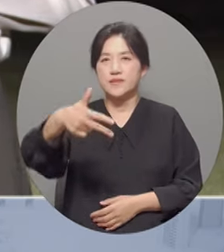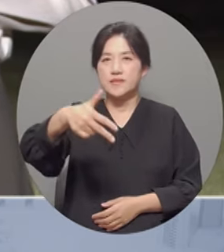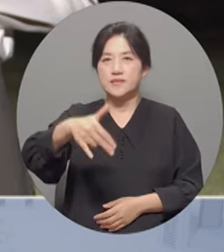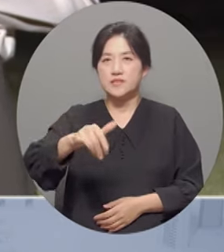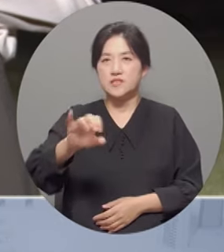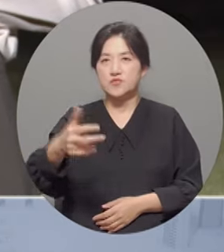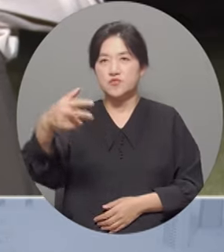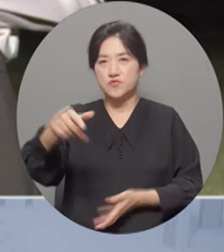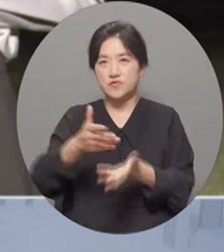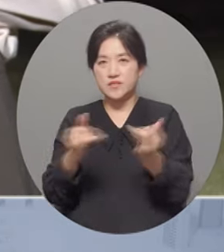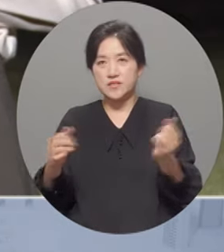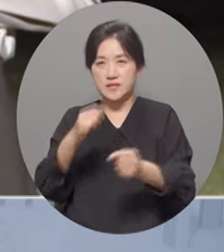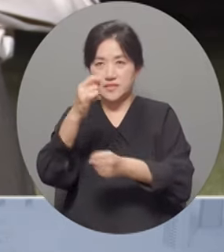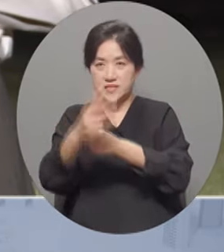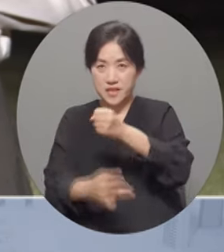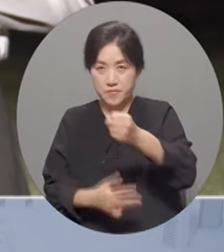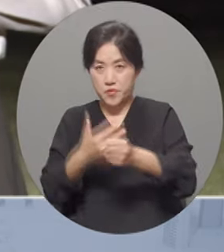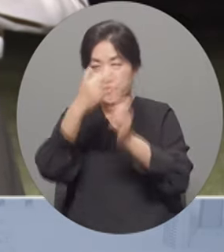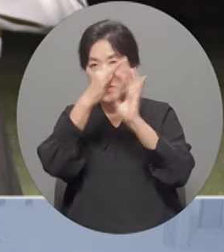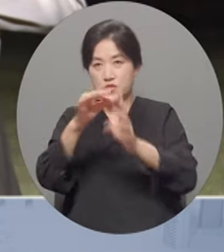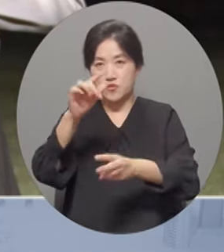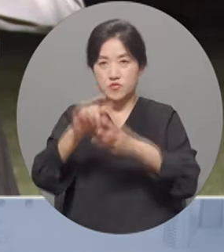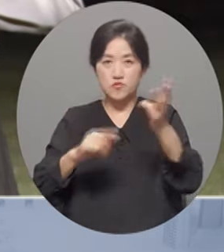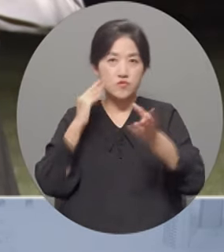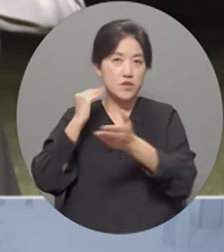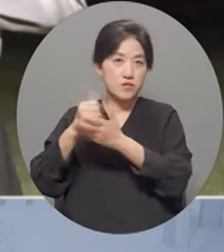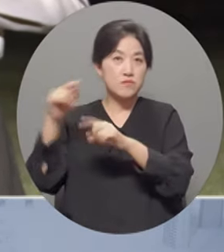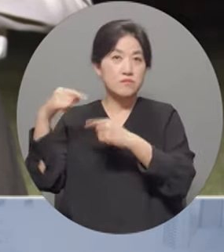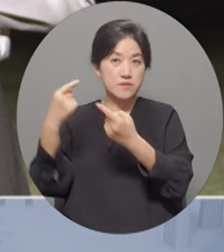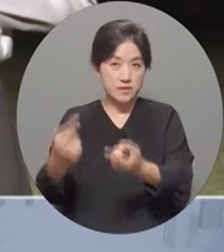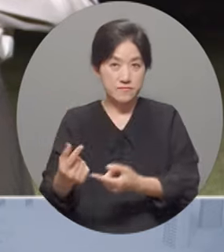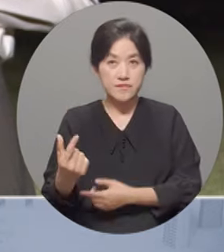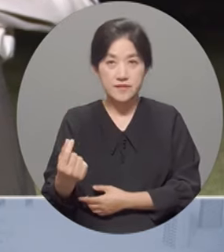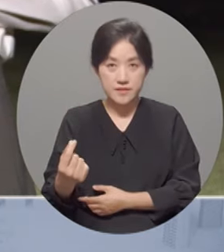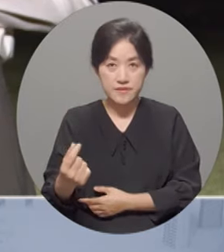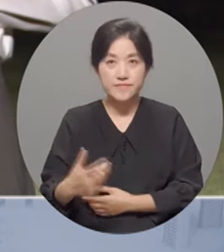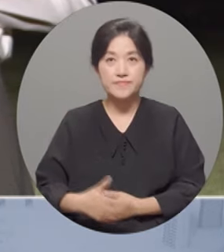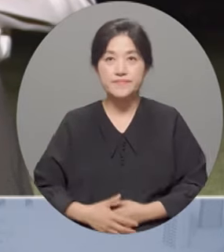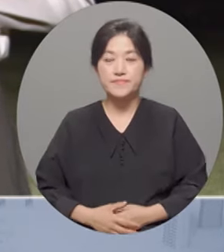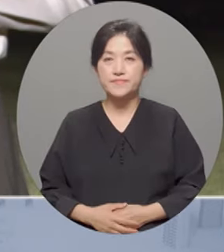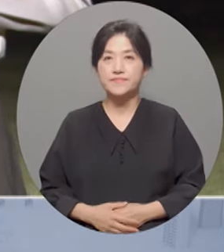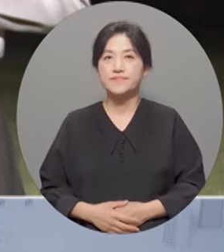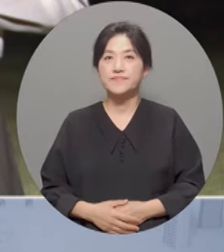기자, 3년 연속으로 윤석열 대통령도 거기 참석을 한 거죠.